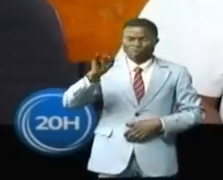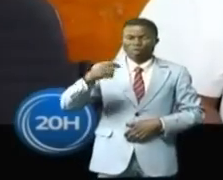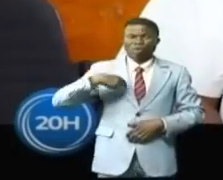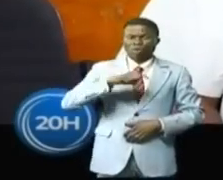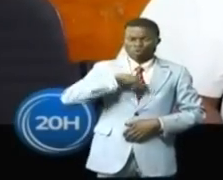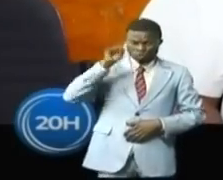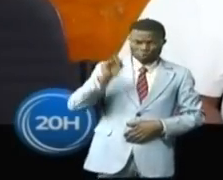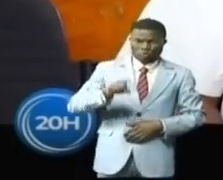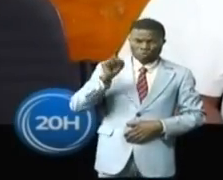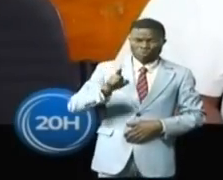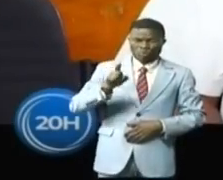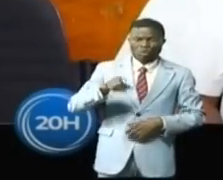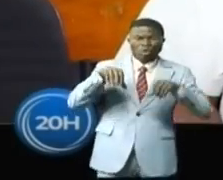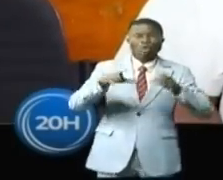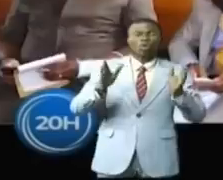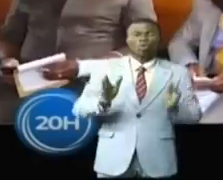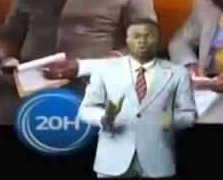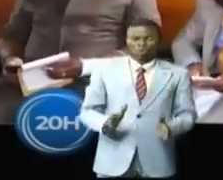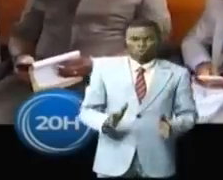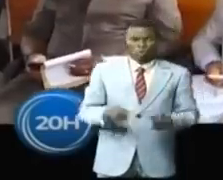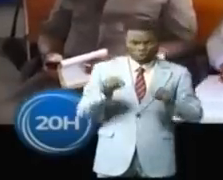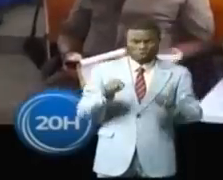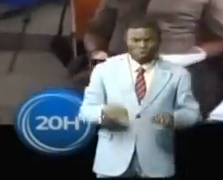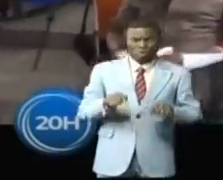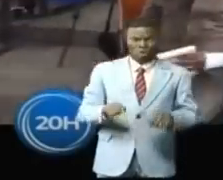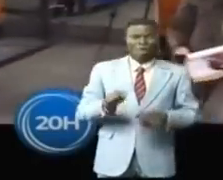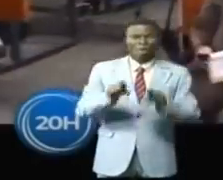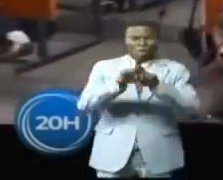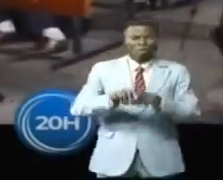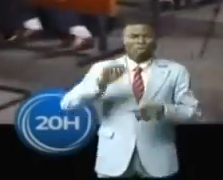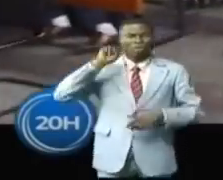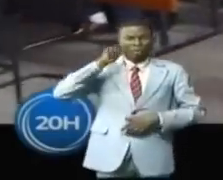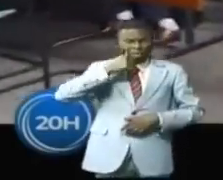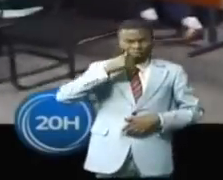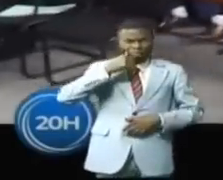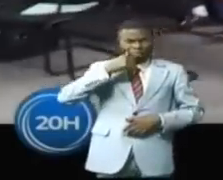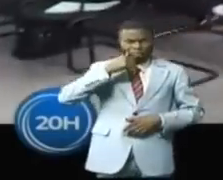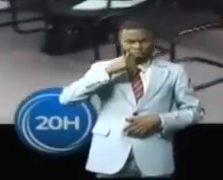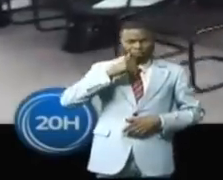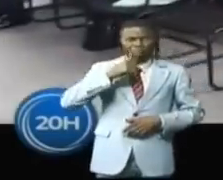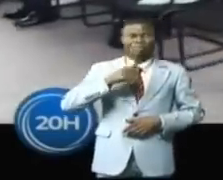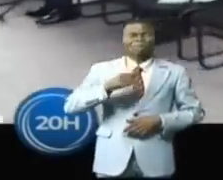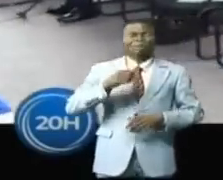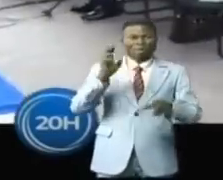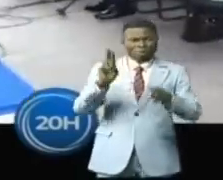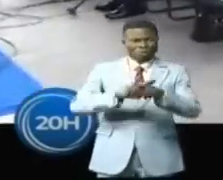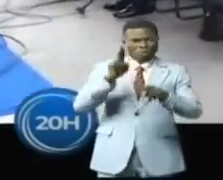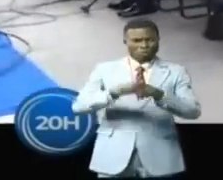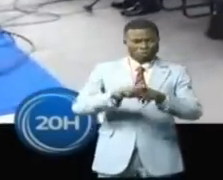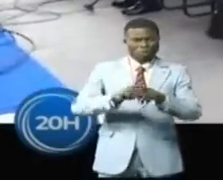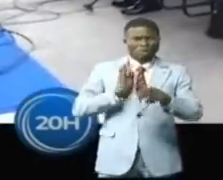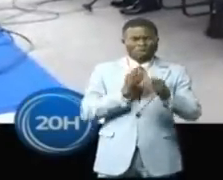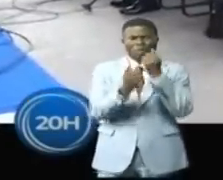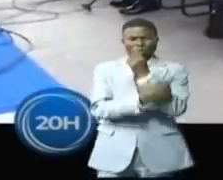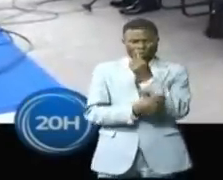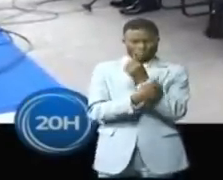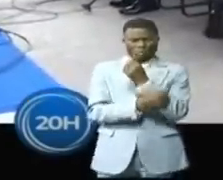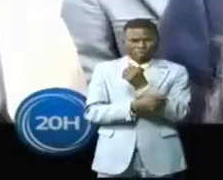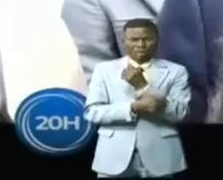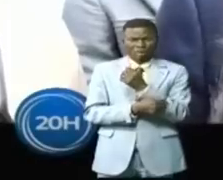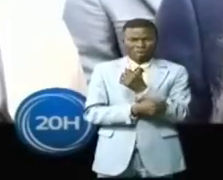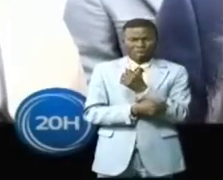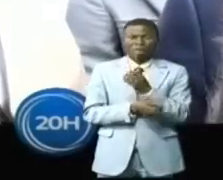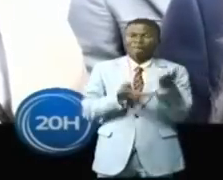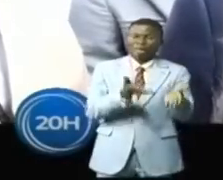devrions, nous, Congo, aujourd'hui et demain, que pourrait éventuellement se servir notre pays face